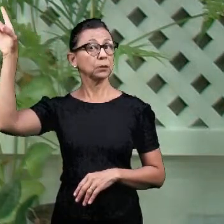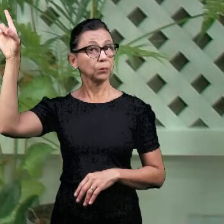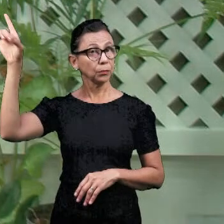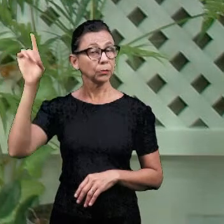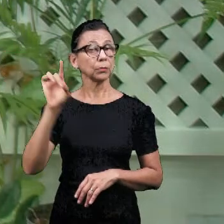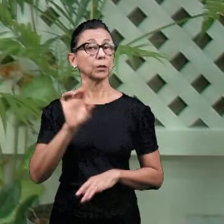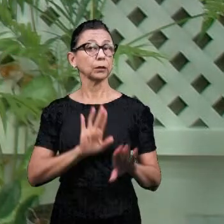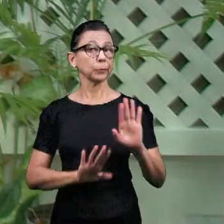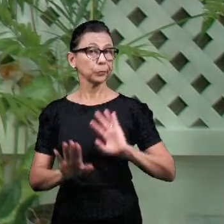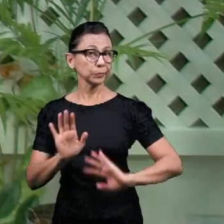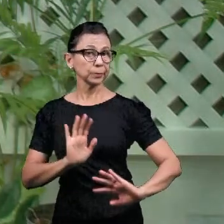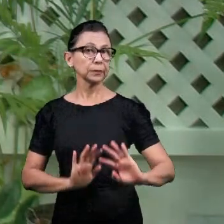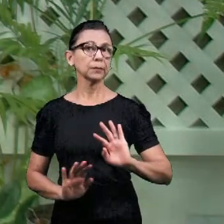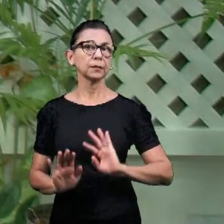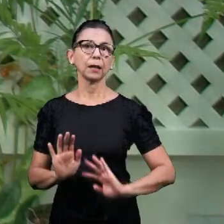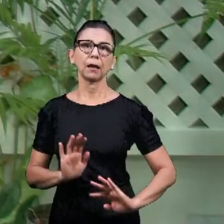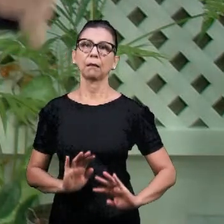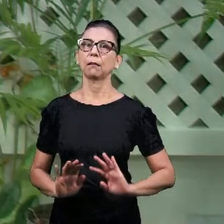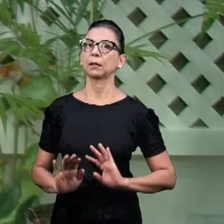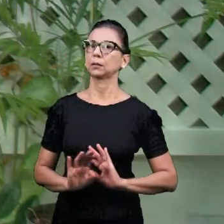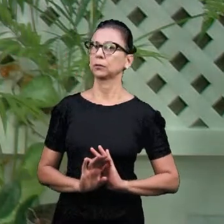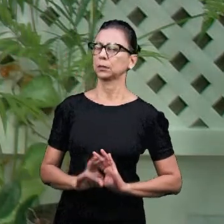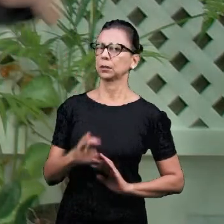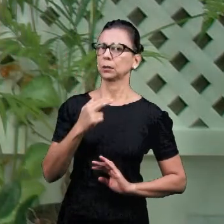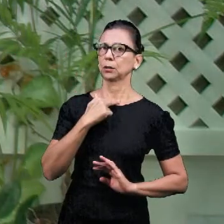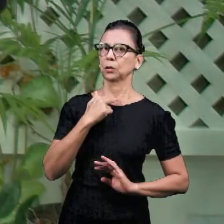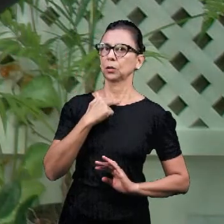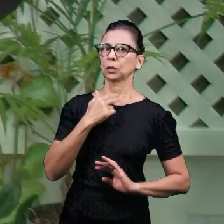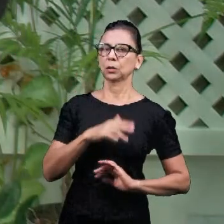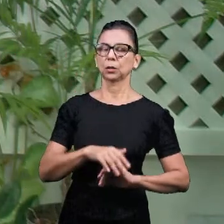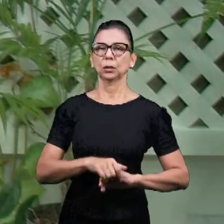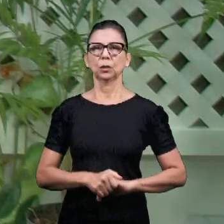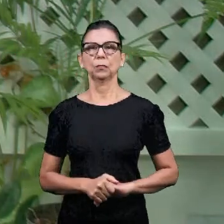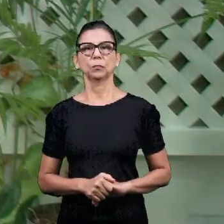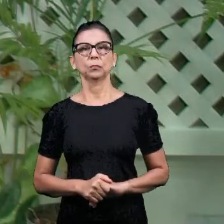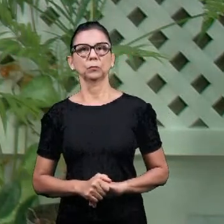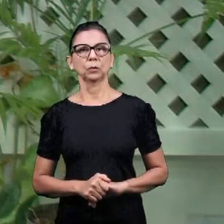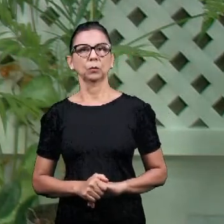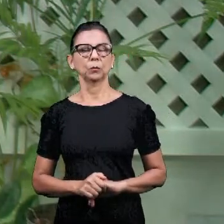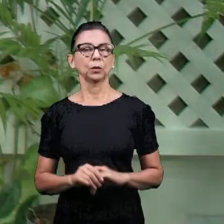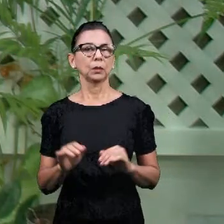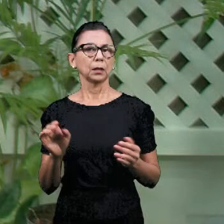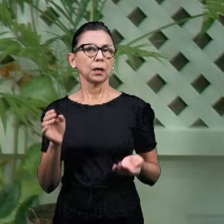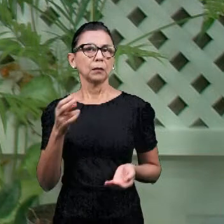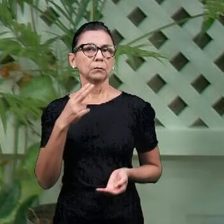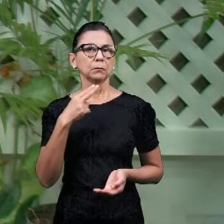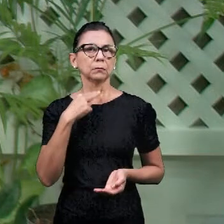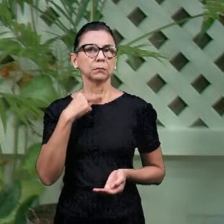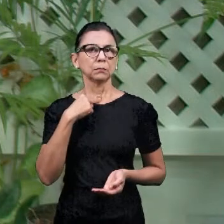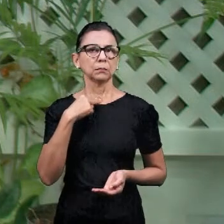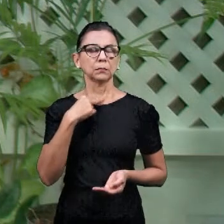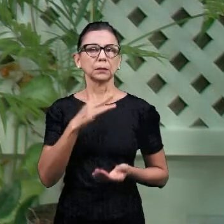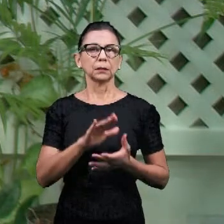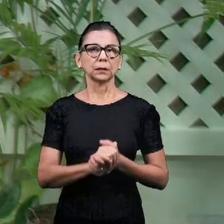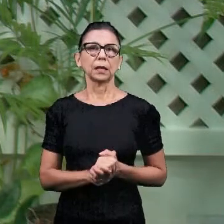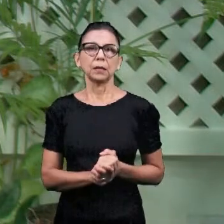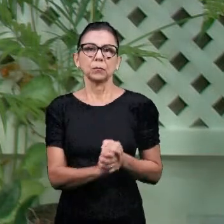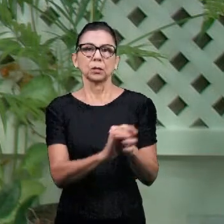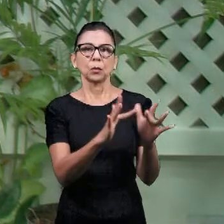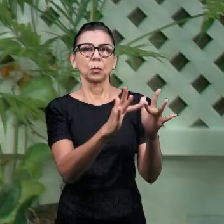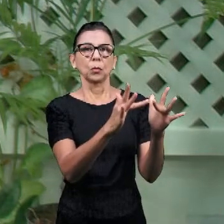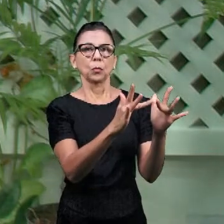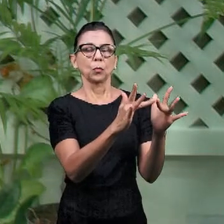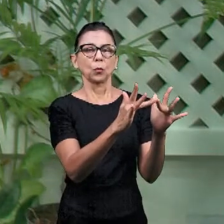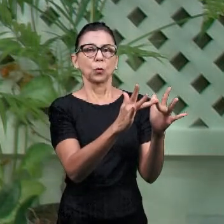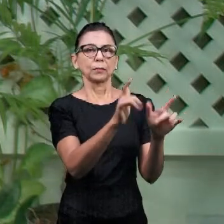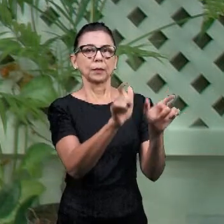ça, normalement, nos vies pour des ambassades, des bisous. Non, rien de